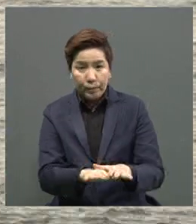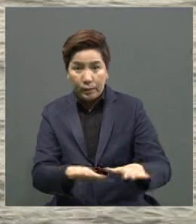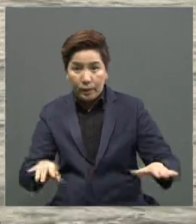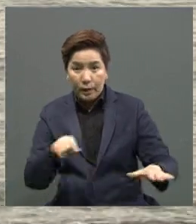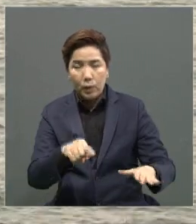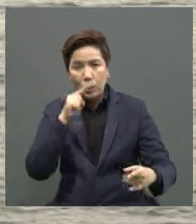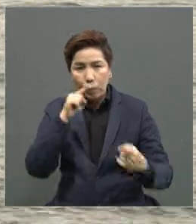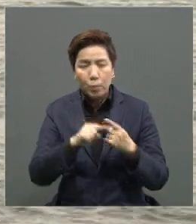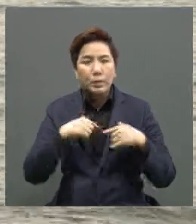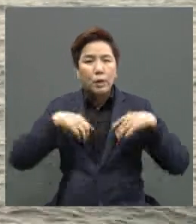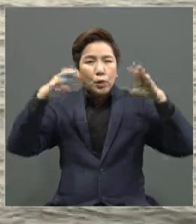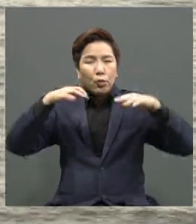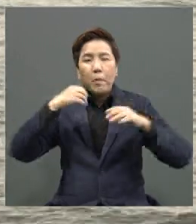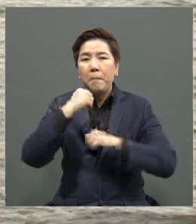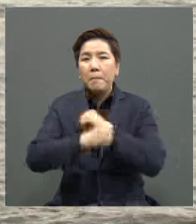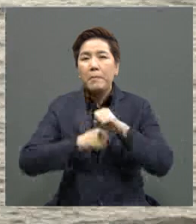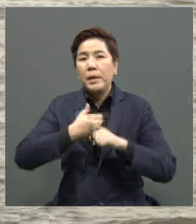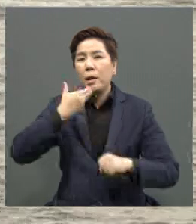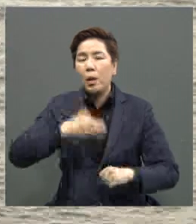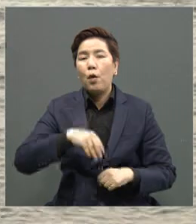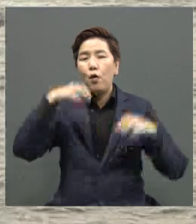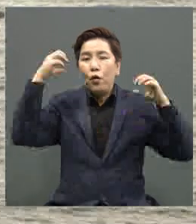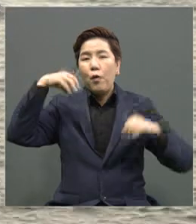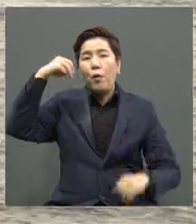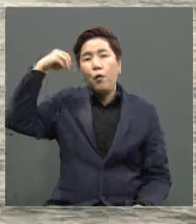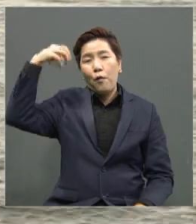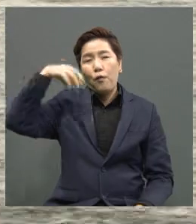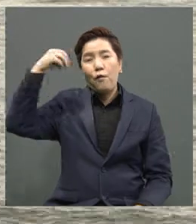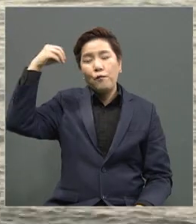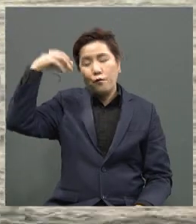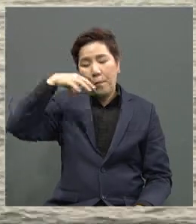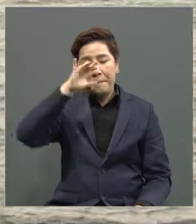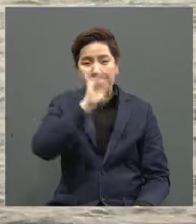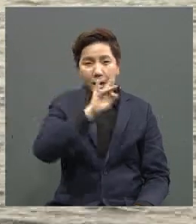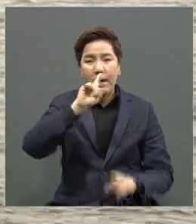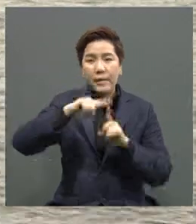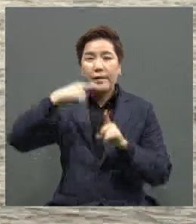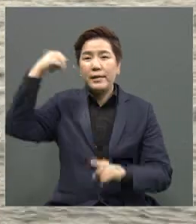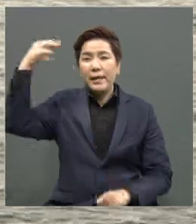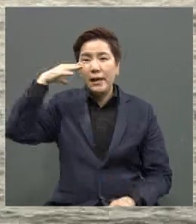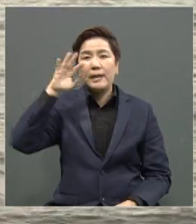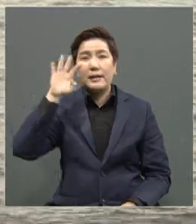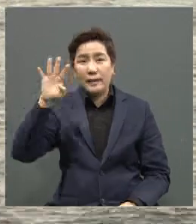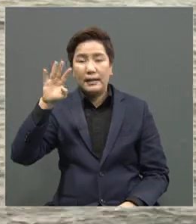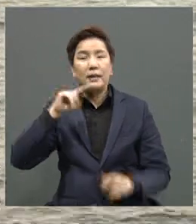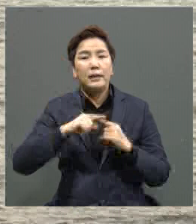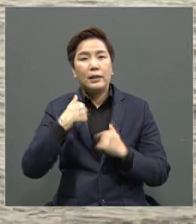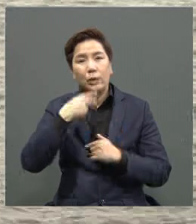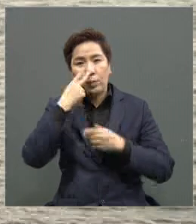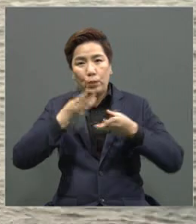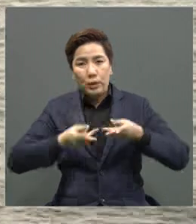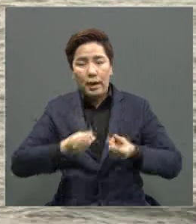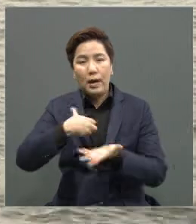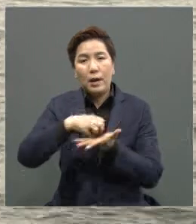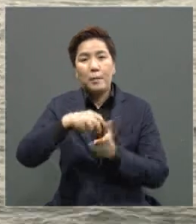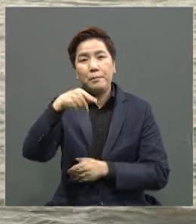ที่ที่มีฝนเกือบตลอดทั้งปีหรือที่เราเรียกว่าเมืองระนองเมืองฝน8แดด4ส่วนรายละเอียดจะเป็นอย่างไรติดตามได้จ